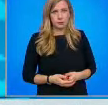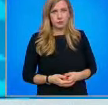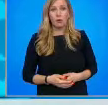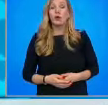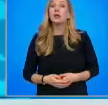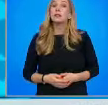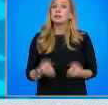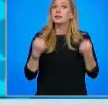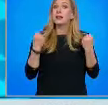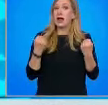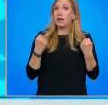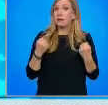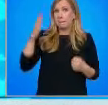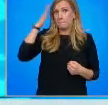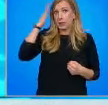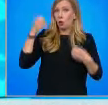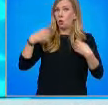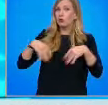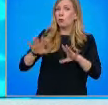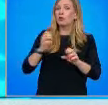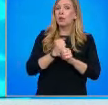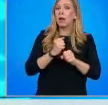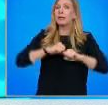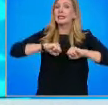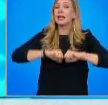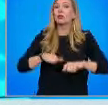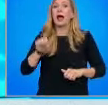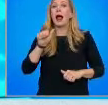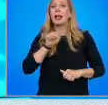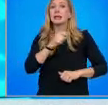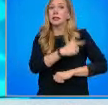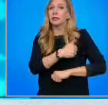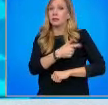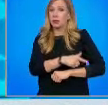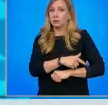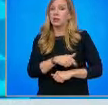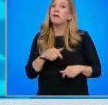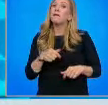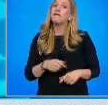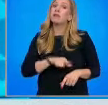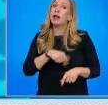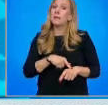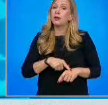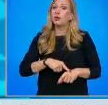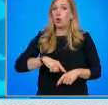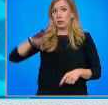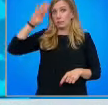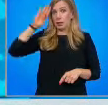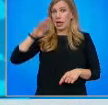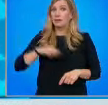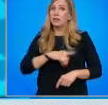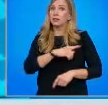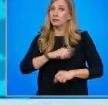Служебният здравен министър освободи от длъжност директора на Александровска болница. Временно изпълняващ длъжността от днес е